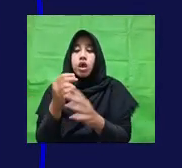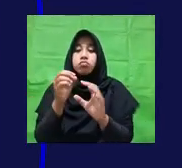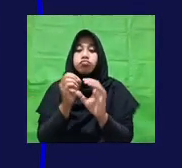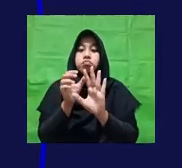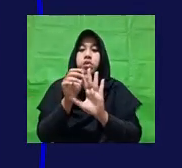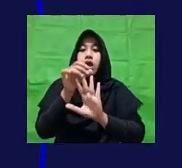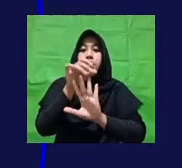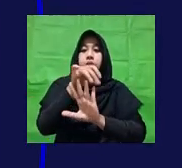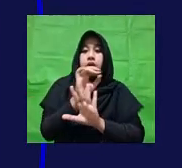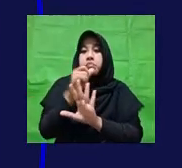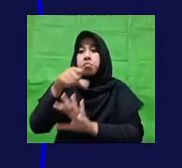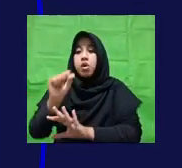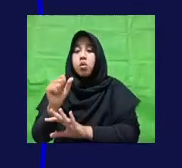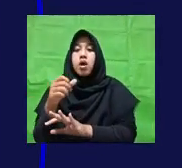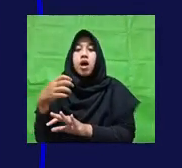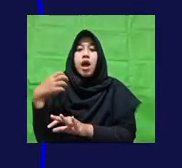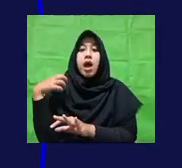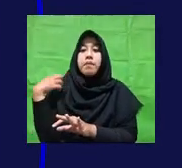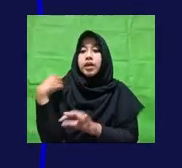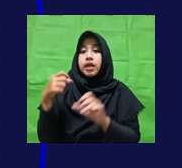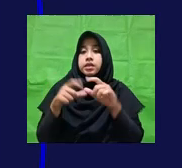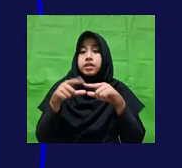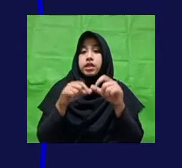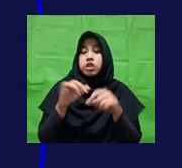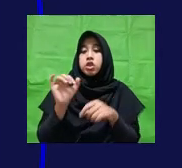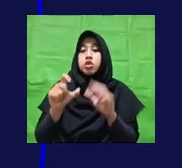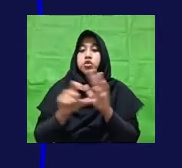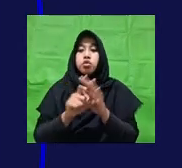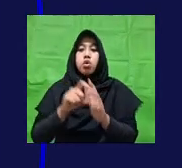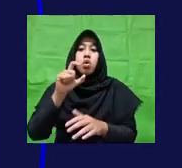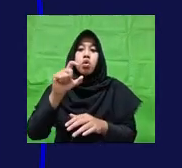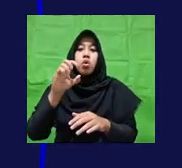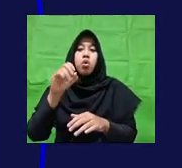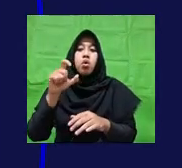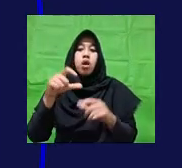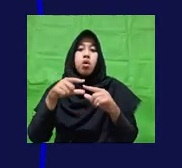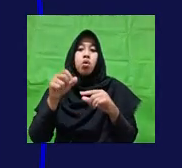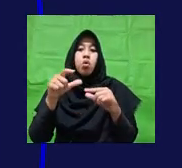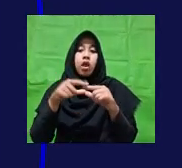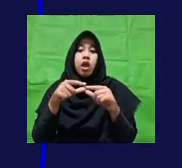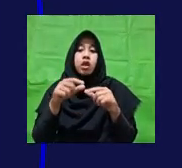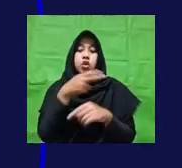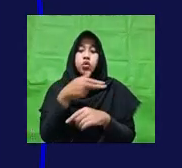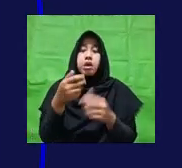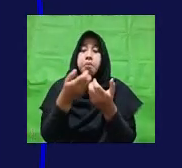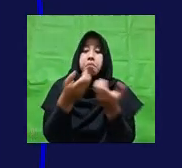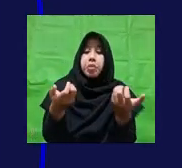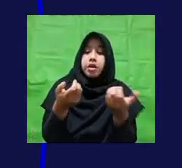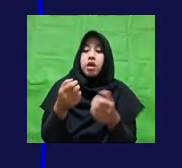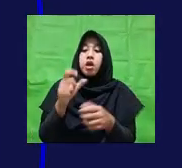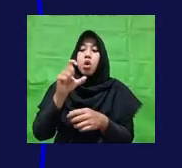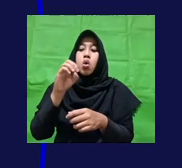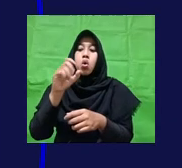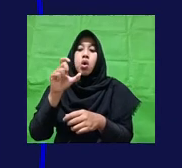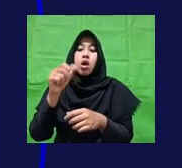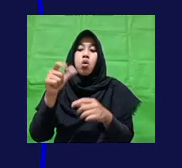Amerikanisasi misalnya Coca-Cola di Indonesia itu pasti beda dengan Coca-Cola di India. Dengan kata lain ada ragam Coca-Cola sebenarnya. Nah, begitu juga dalam konteks